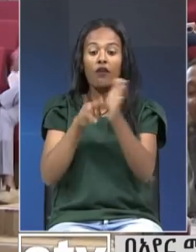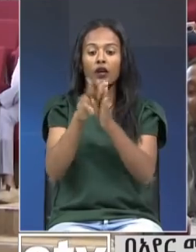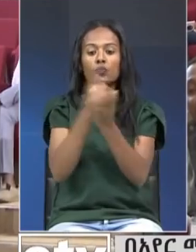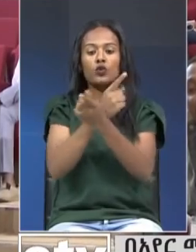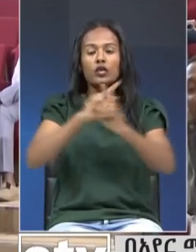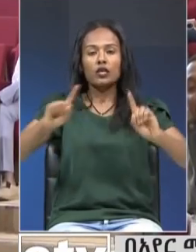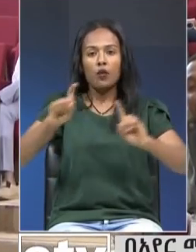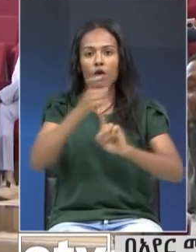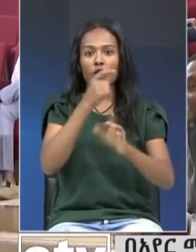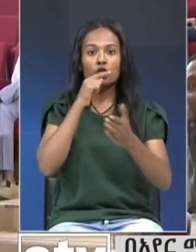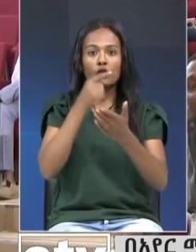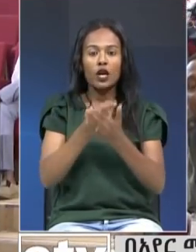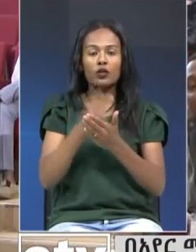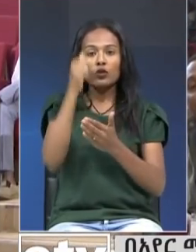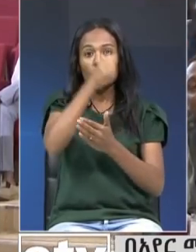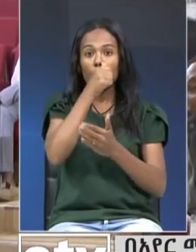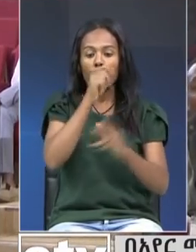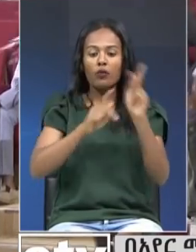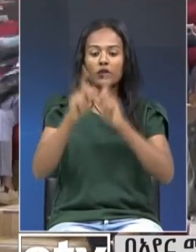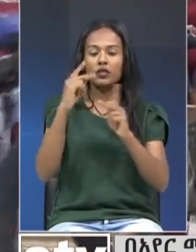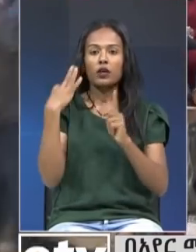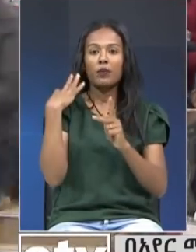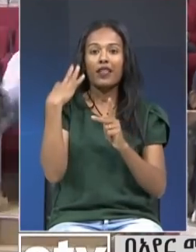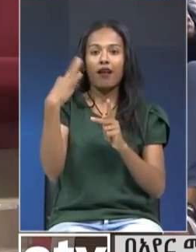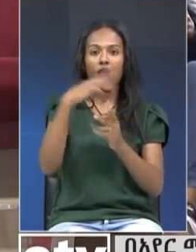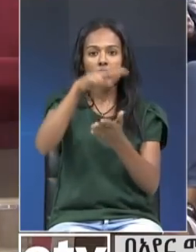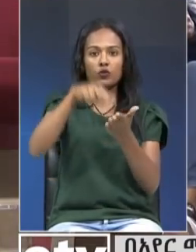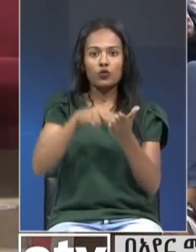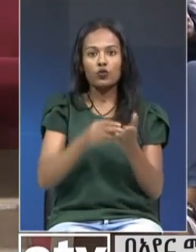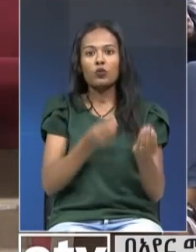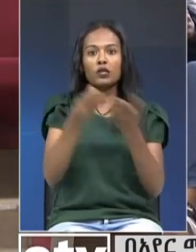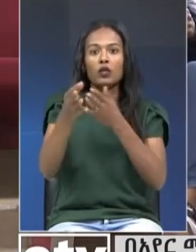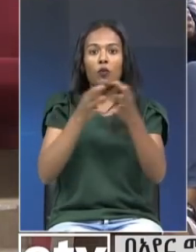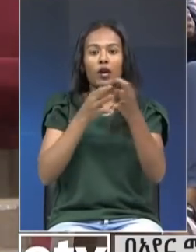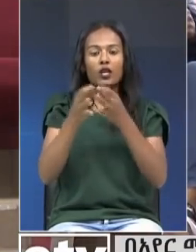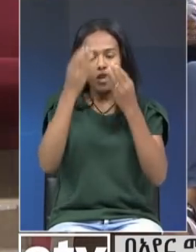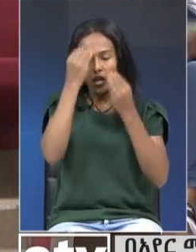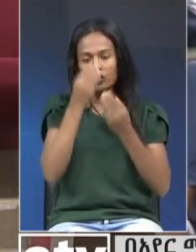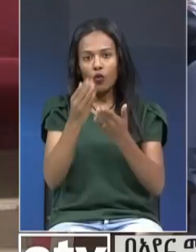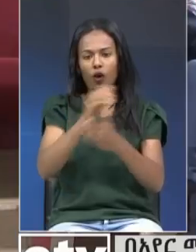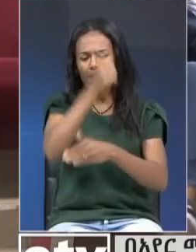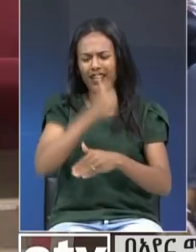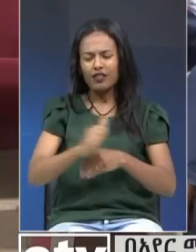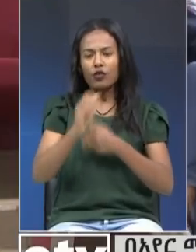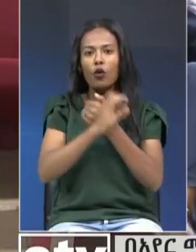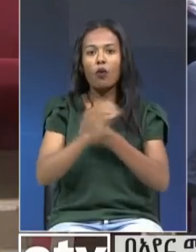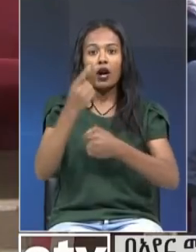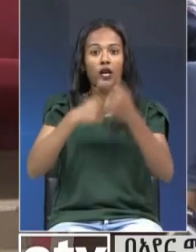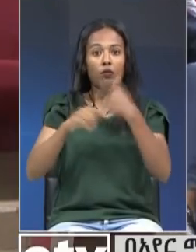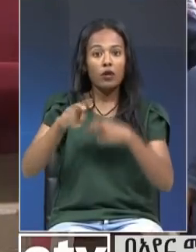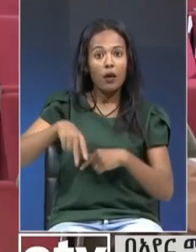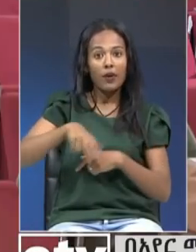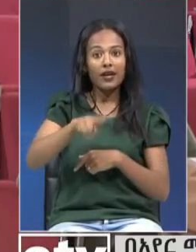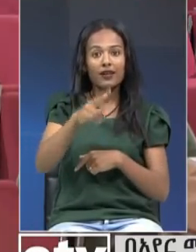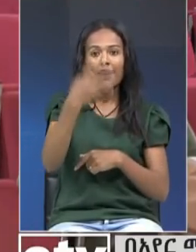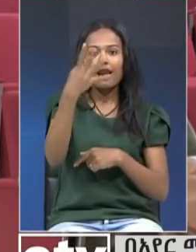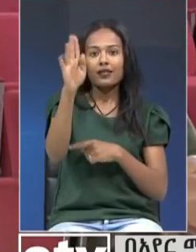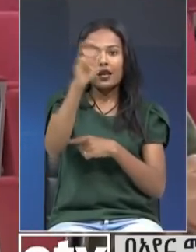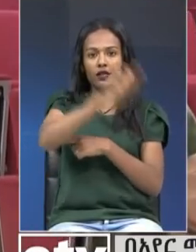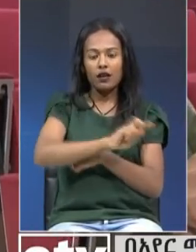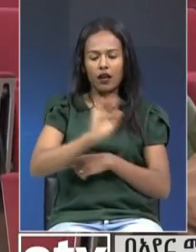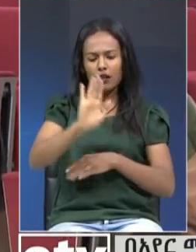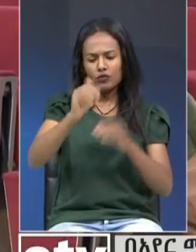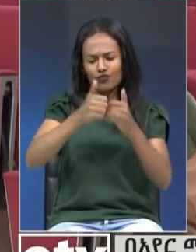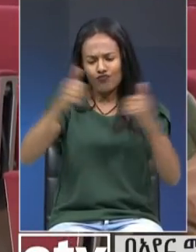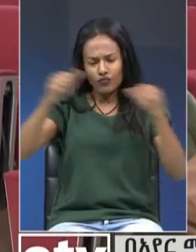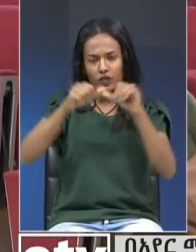መሆናቸው መረጋገጡን የኢትዮጵያ ህብረተሰብ ጤና ኢንስቲትዩት በሰጠው መግለጫ አስታውቋል። ከየትኛውም ሀገር የሚመጡ መንገደኞችም ለ14 ቀናት ራሳቸውን ለይተው